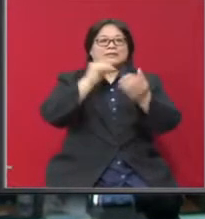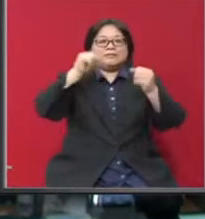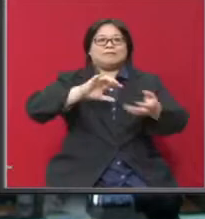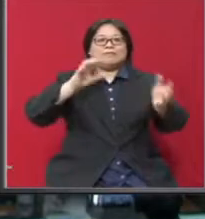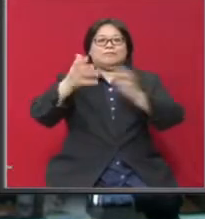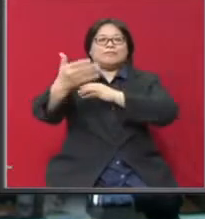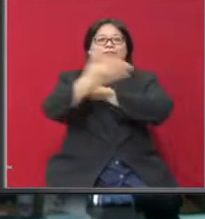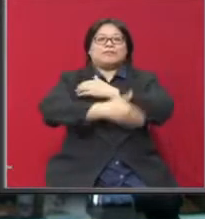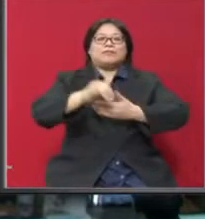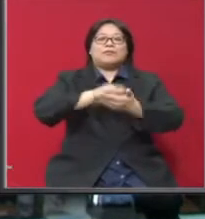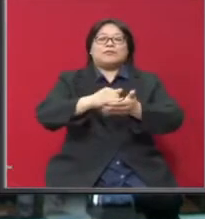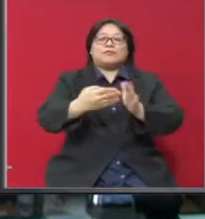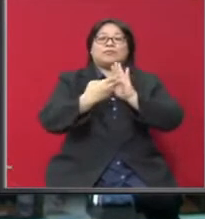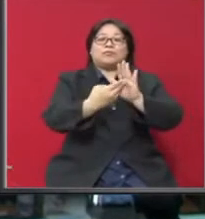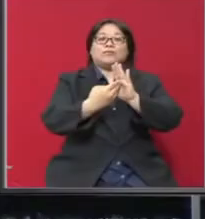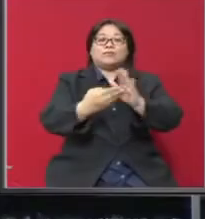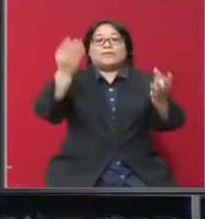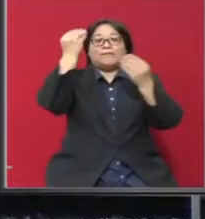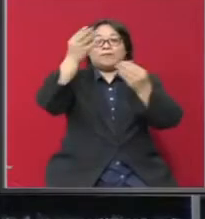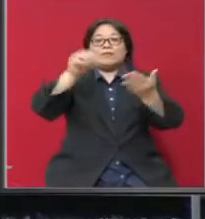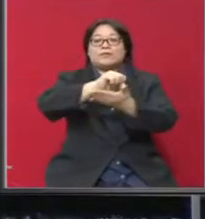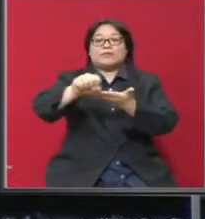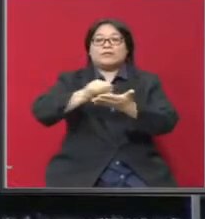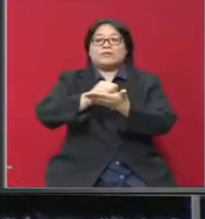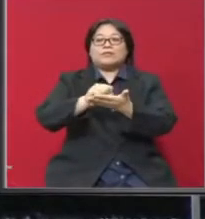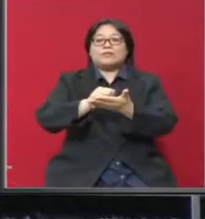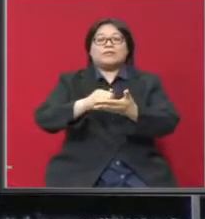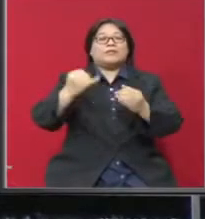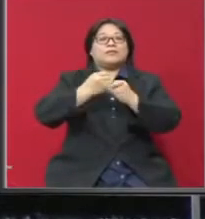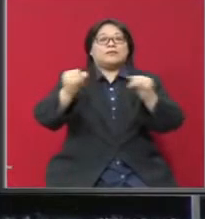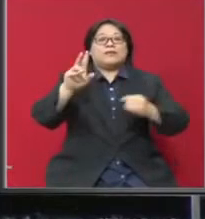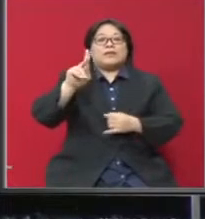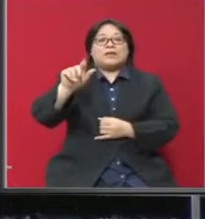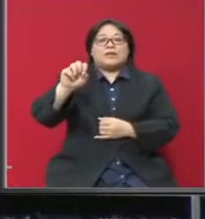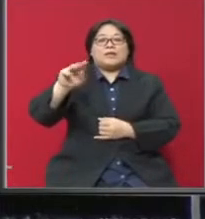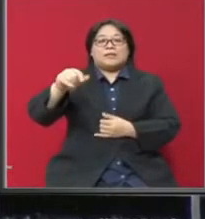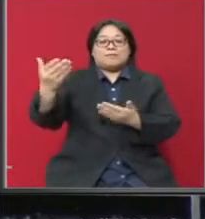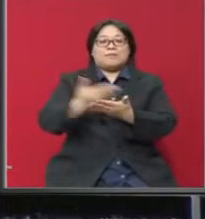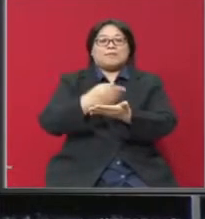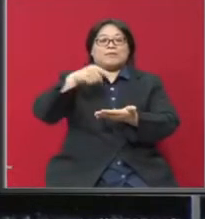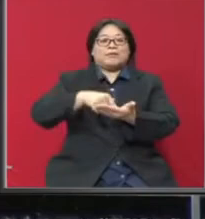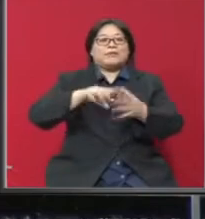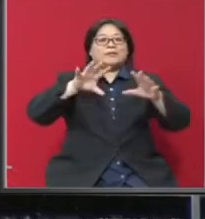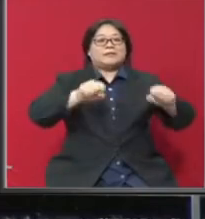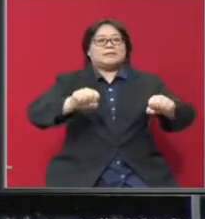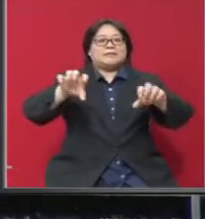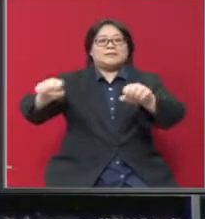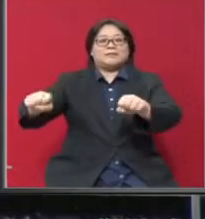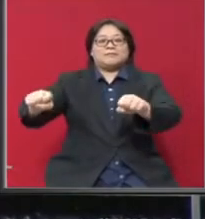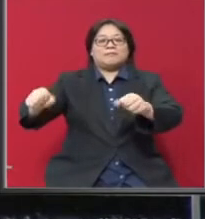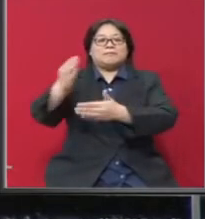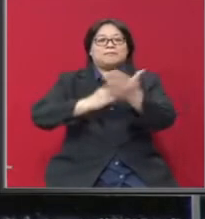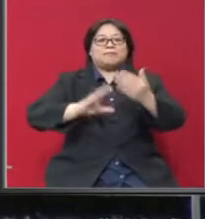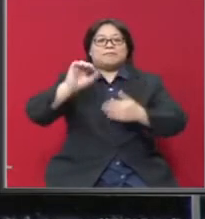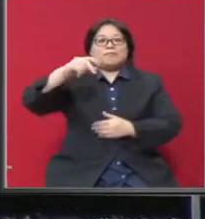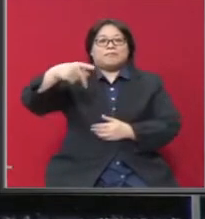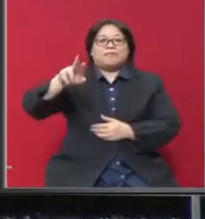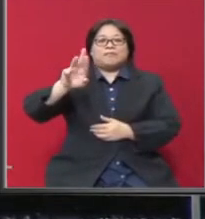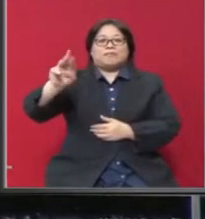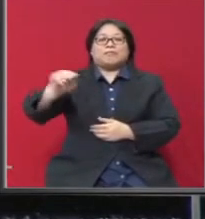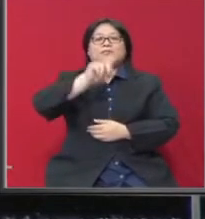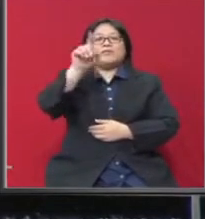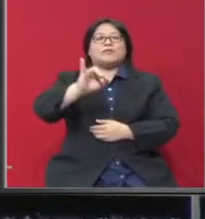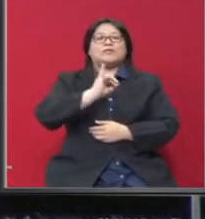negara terbukti dengan maklumat Khair catatan jabatannya custom yang baru-baru ini ditangkap oleh PH kyb